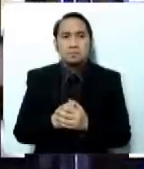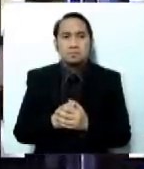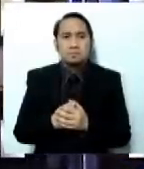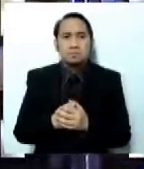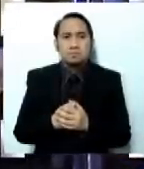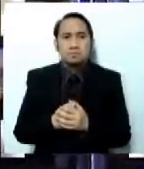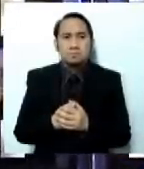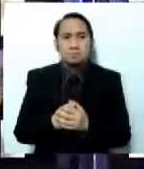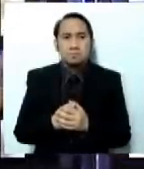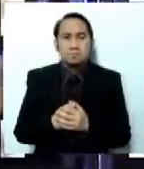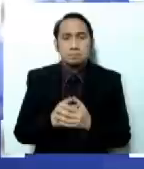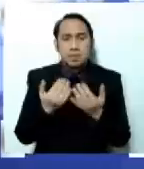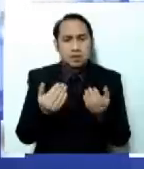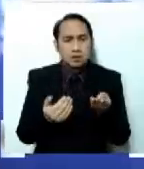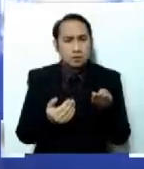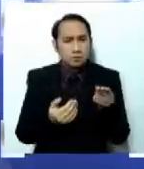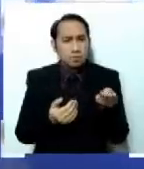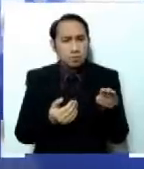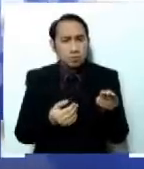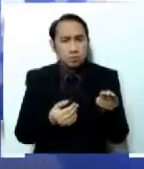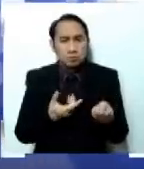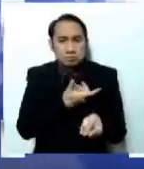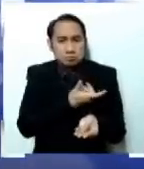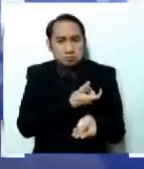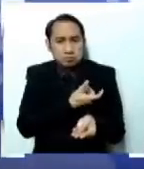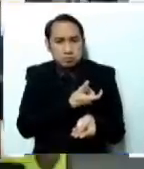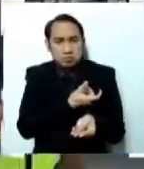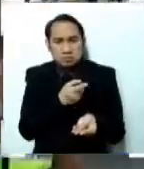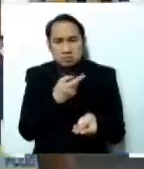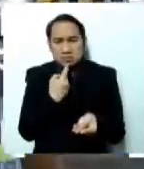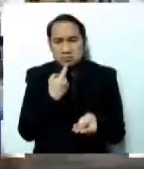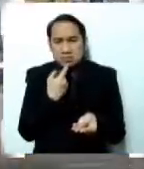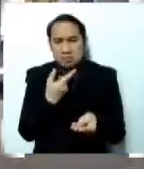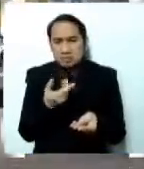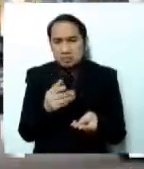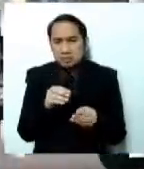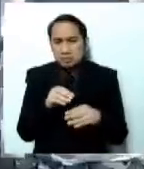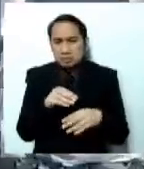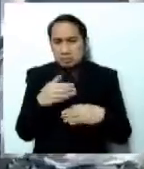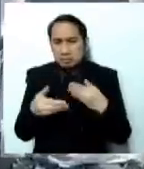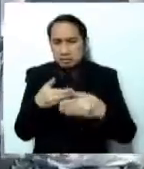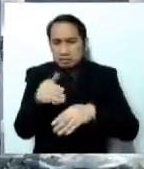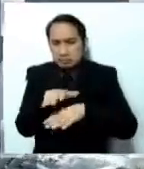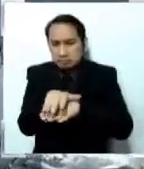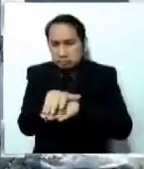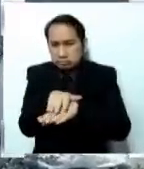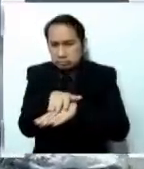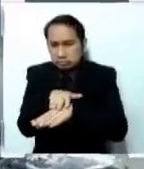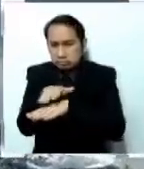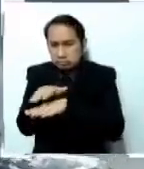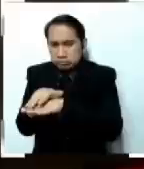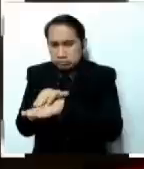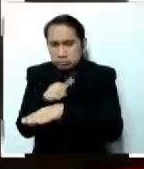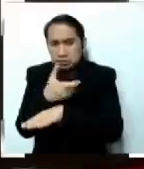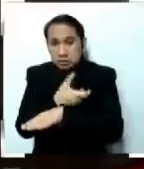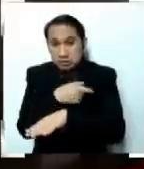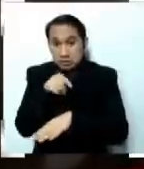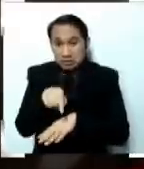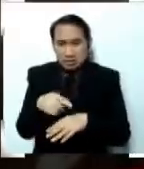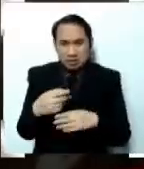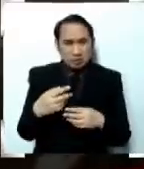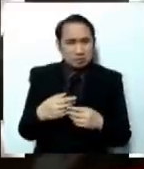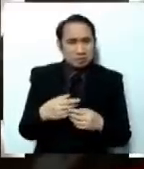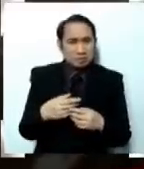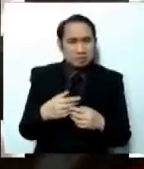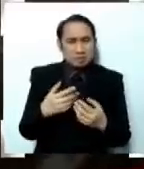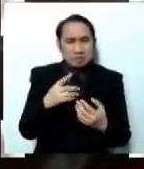Kaunti na nga lang ang bakuna sa Pilipinas, usad pagong paraw ang rollout. Naiinit na tuloy yung mga nagtatrabaho sa gitna ng pandemya. Pag umuwi ako sa